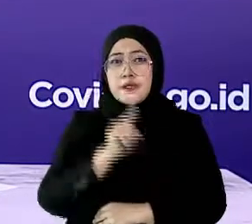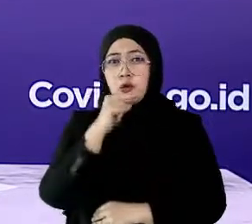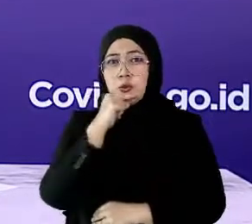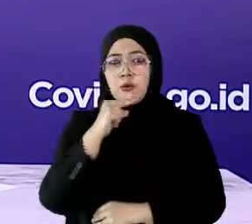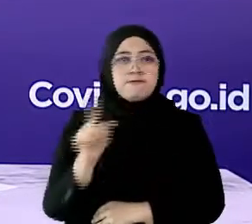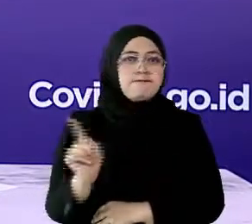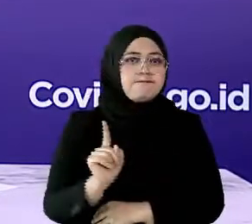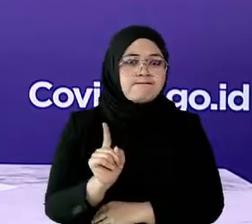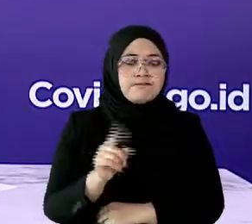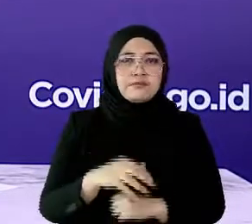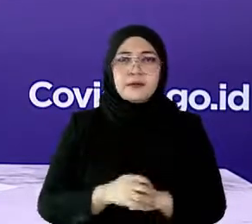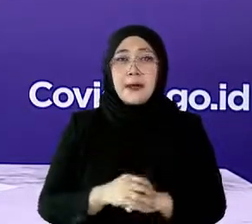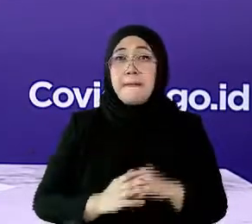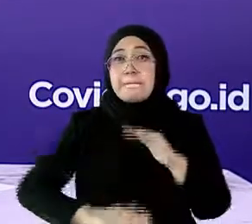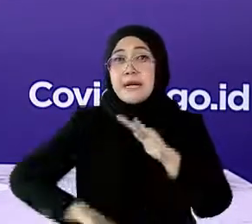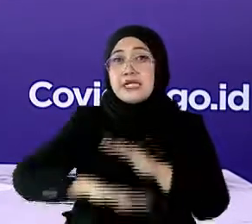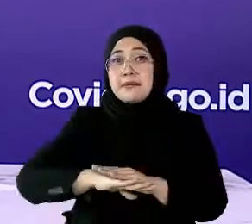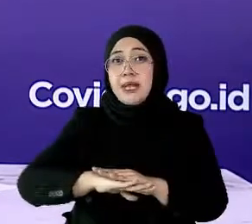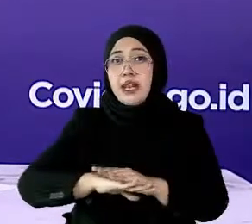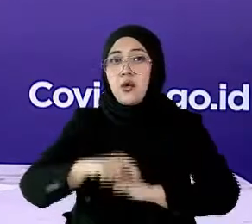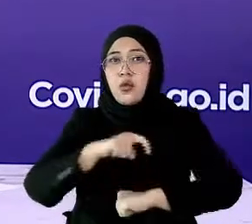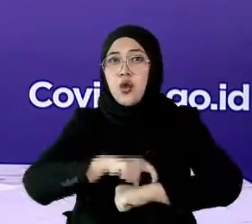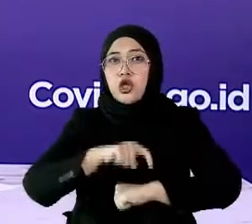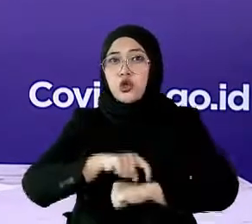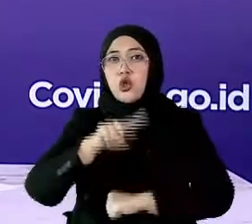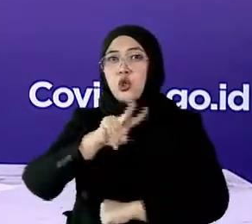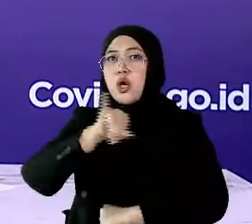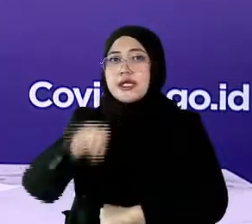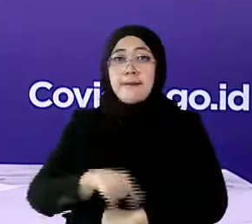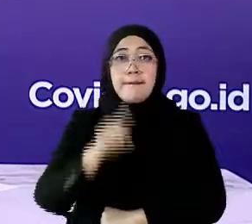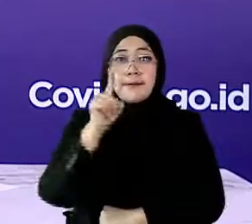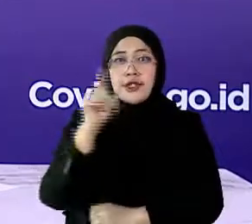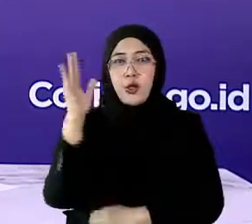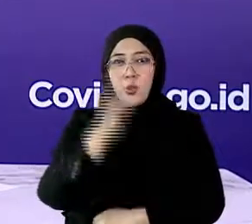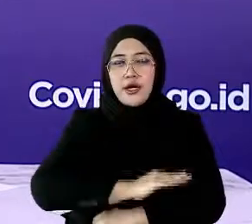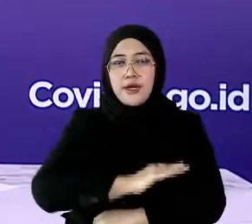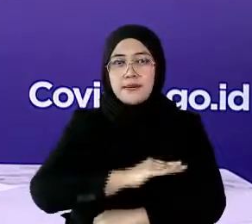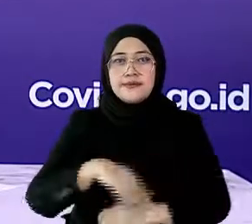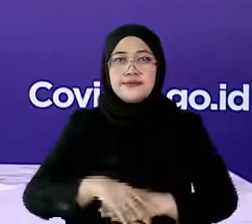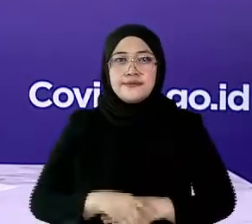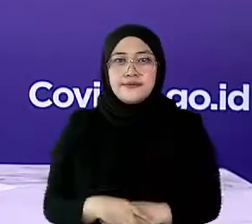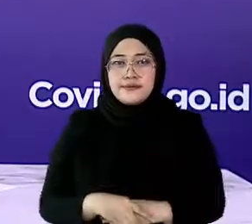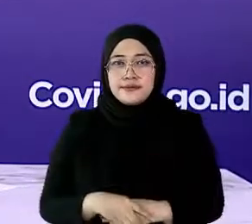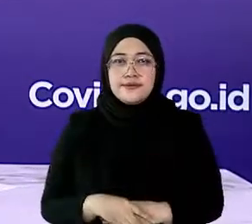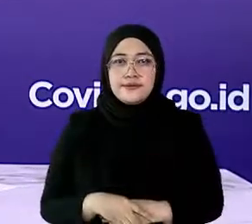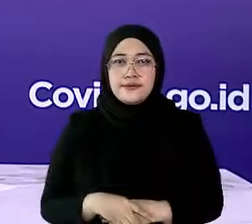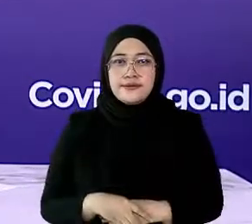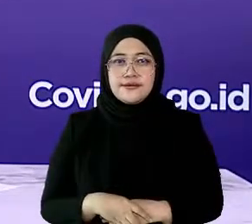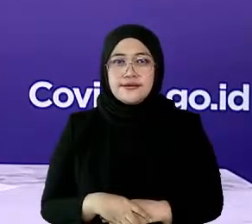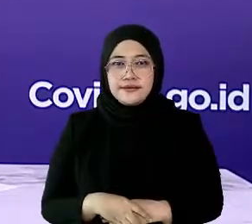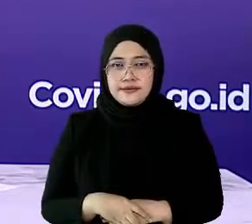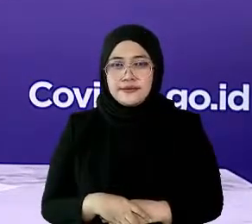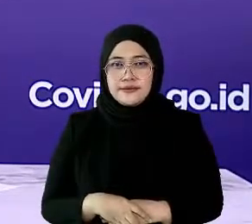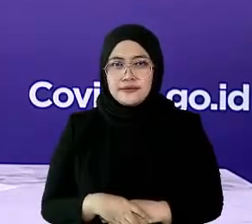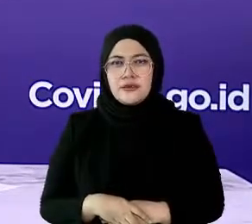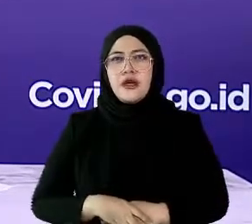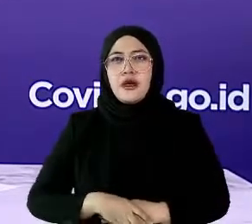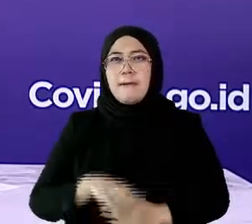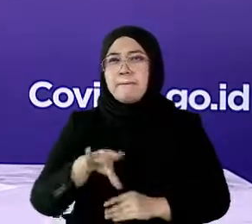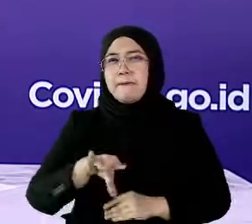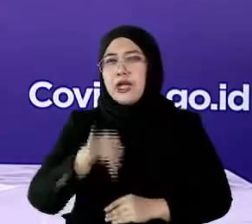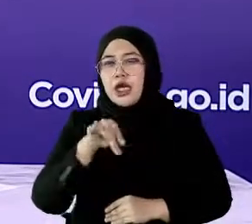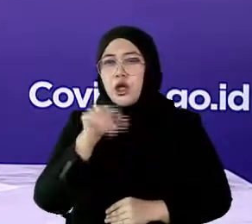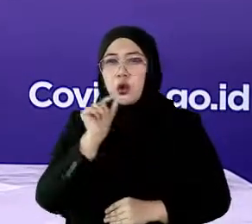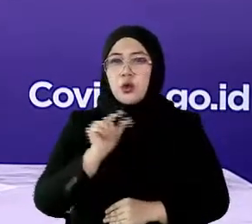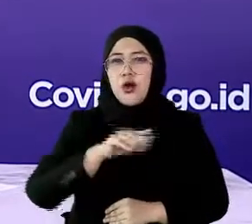seminggu serta maksimal dua jam setiap harinya opsi menghadirkan anak berada di